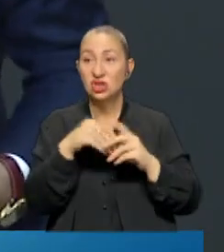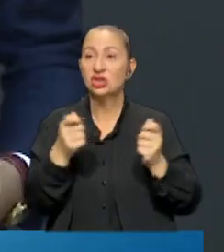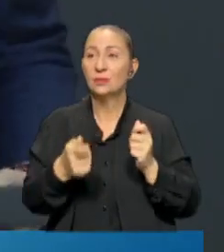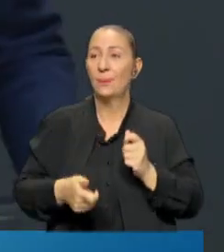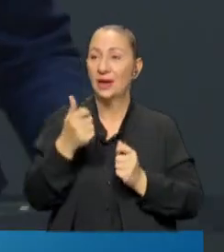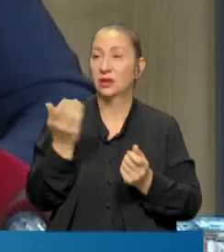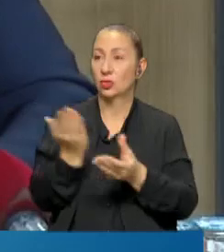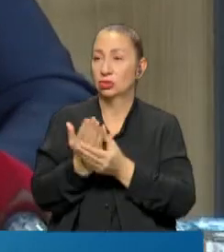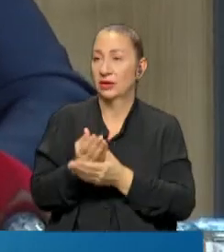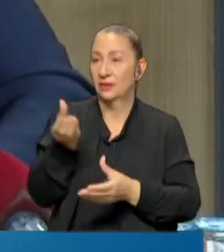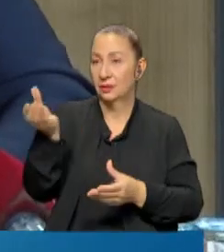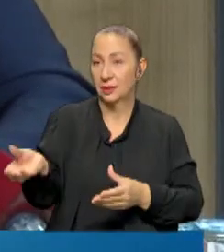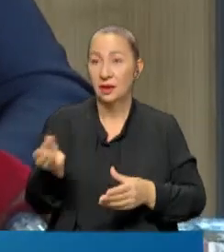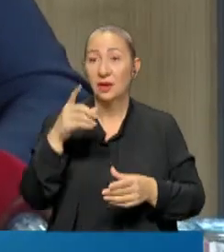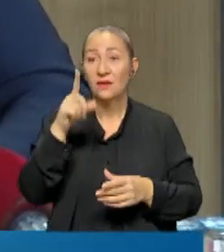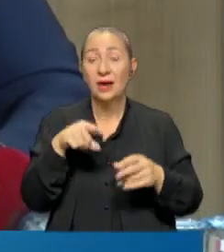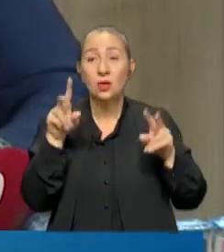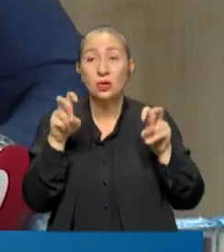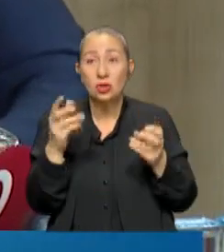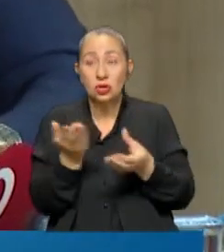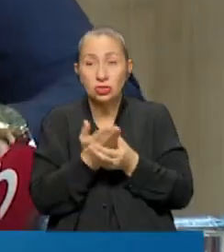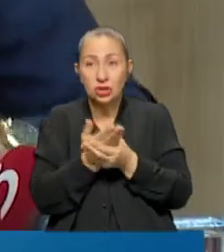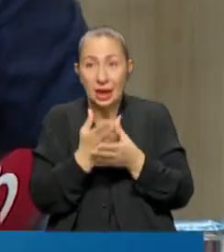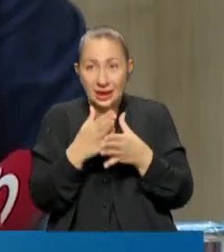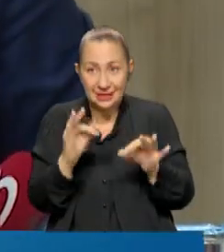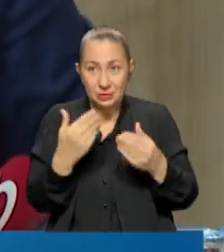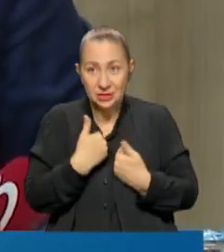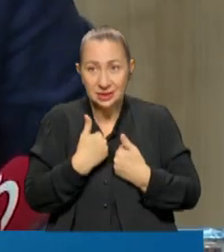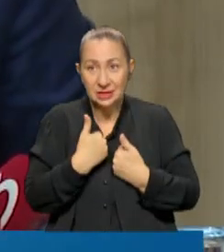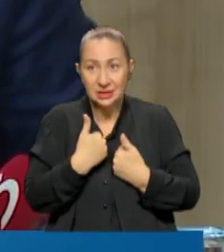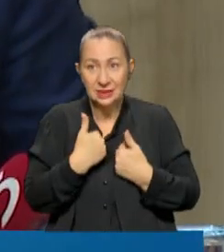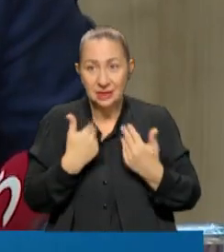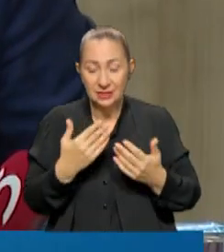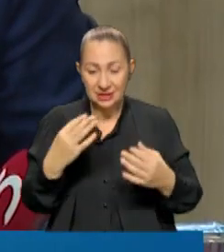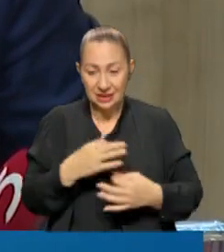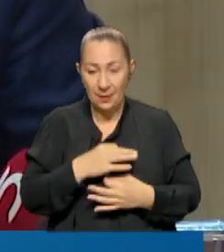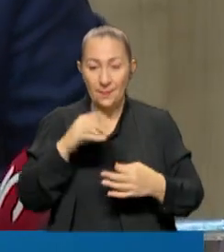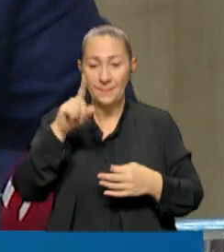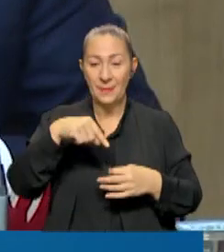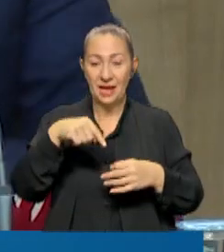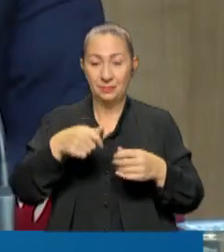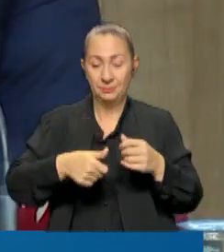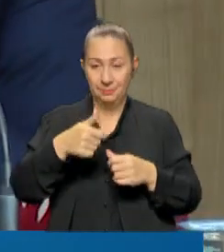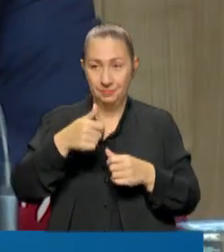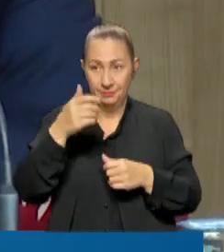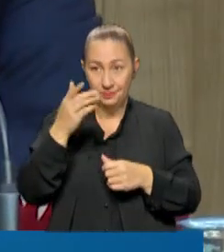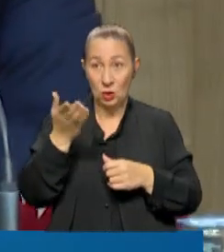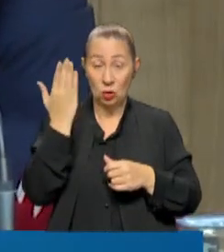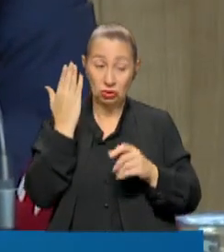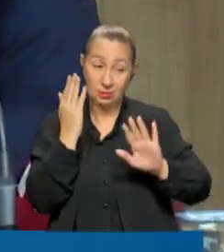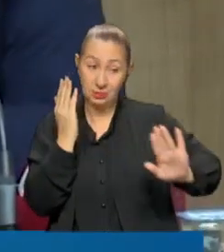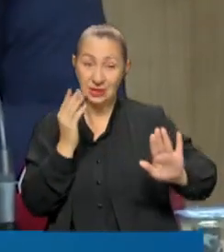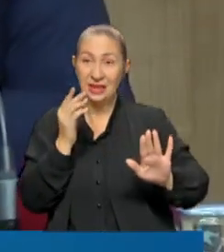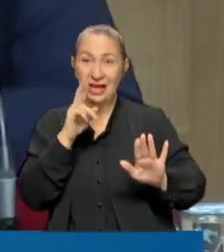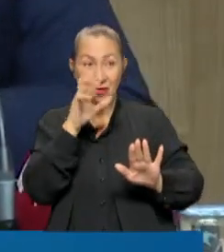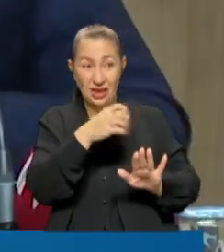Çalışma Bakanı'na verdi. Vergi konusunda dosya hazırlamıştık. Tabii Sayın Maliye Bakanımızdan öncelikli olarak